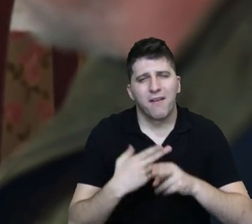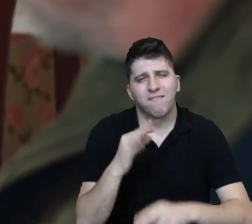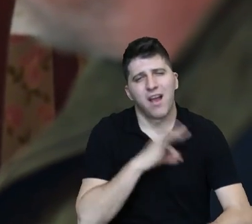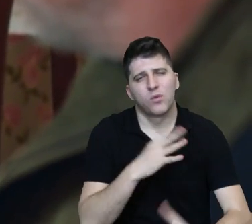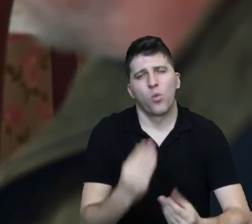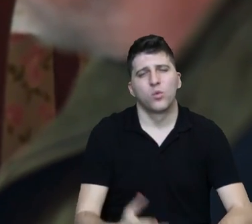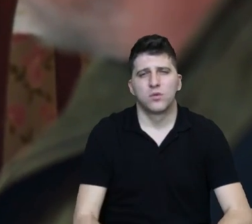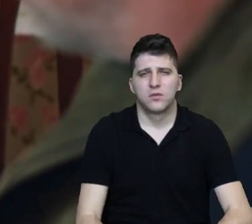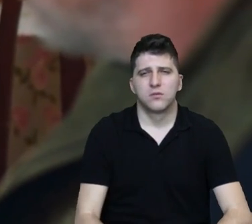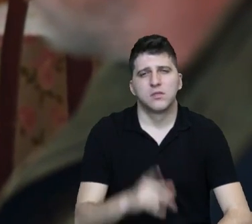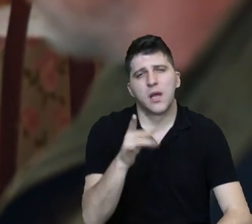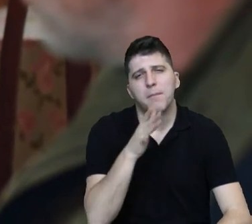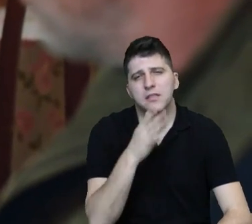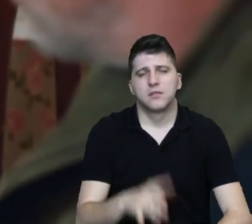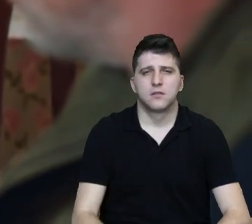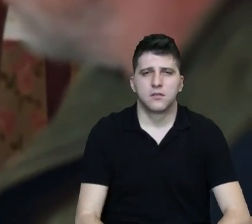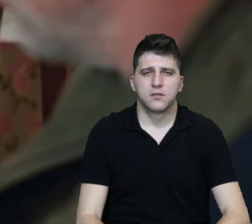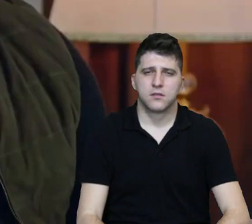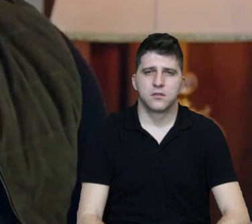değer. Tabii sen bilirsin.